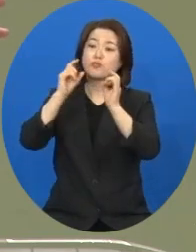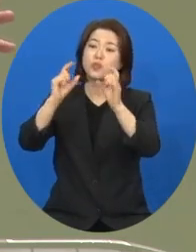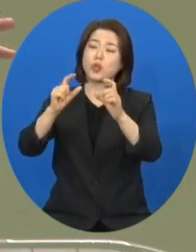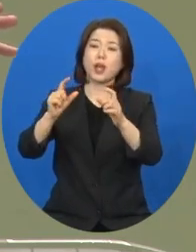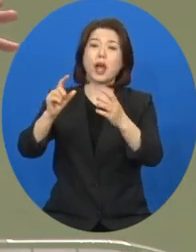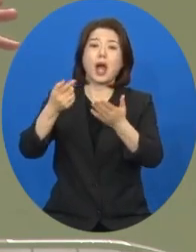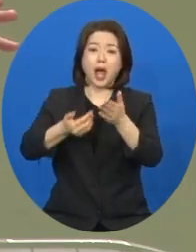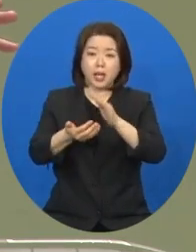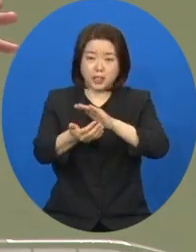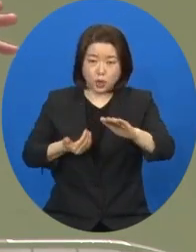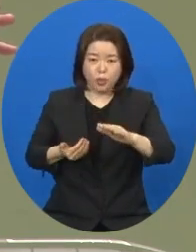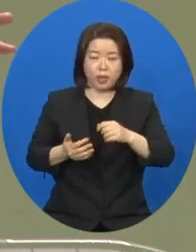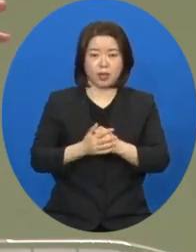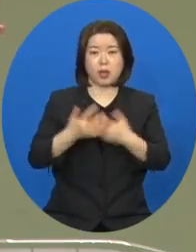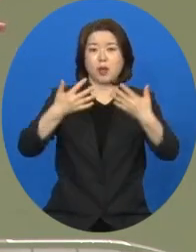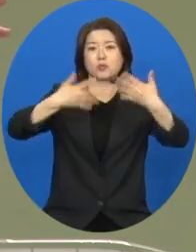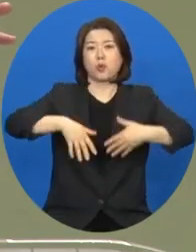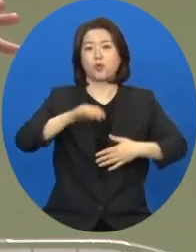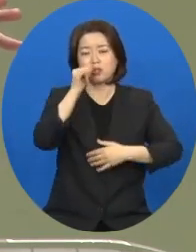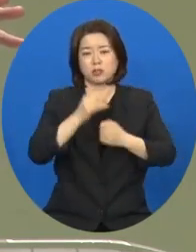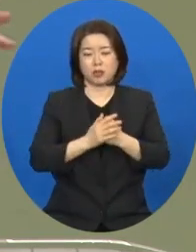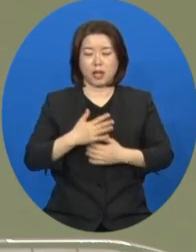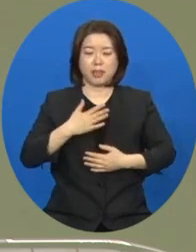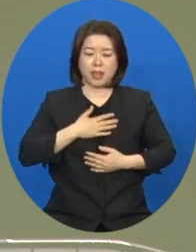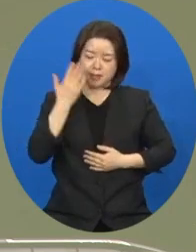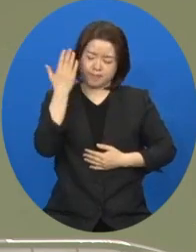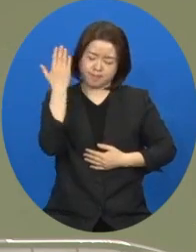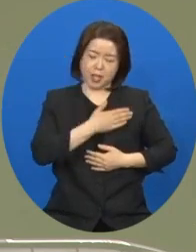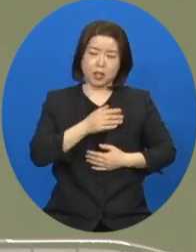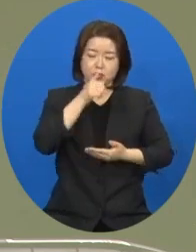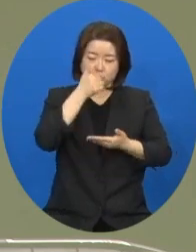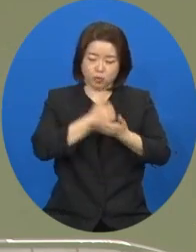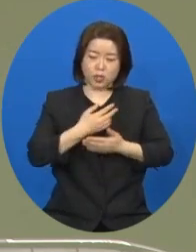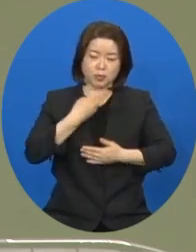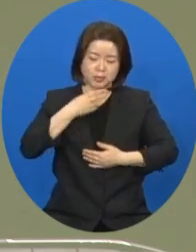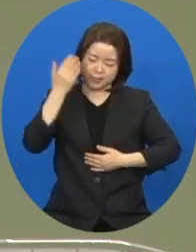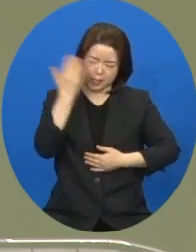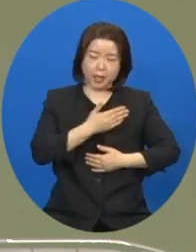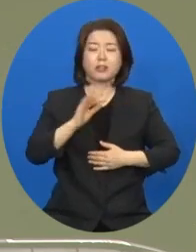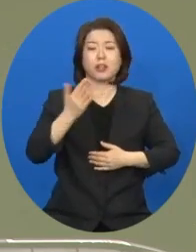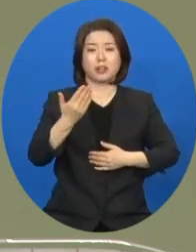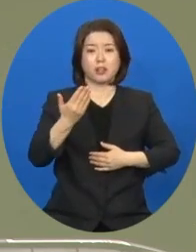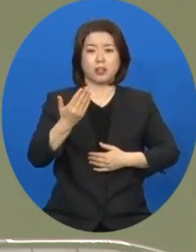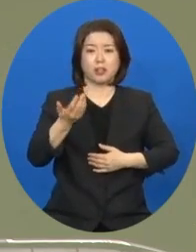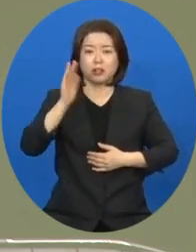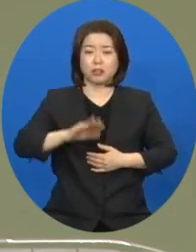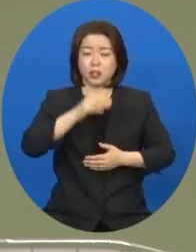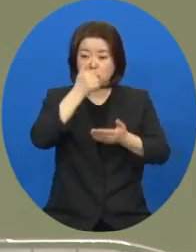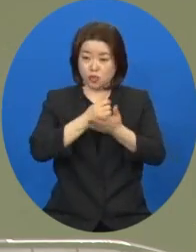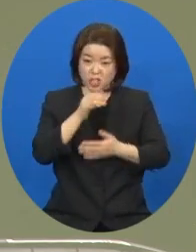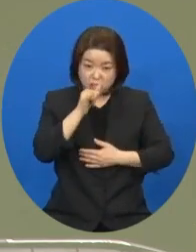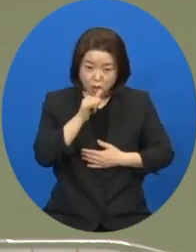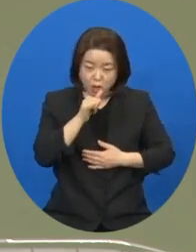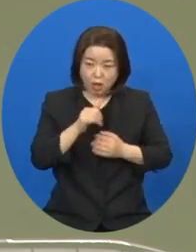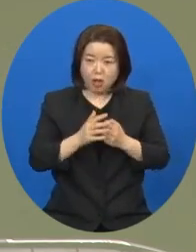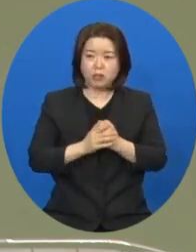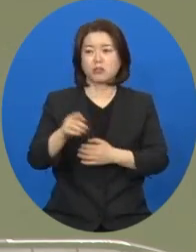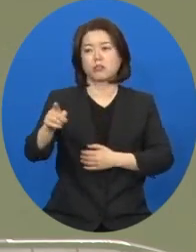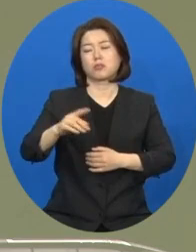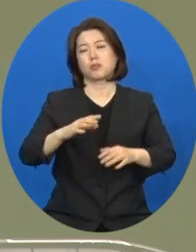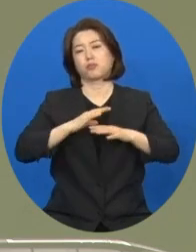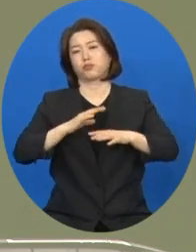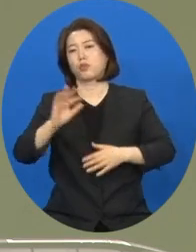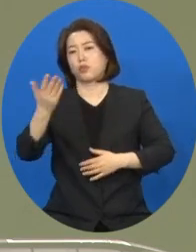반드시 전제가 있어요. 내가 죄가 없으면 그렇게 하라는 거예요. 죄가 있으면 그건 무서운 죄가